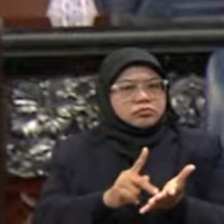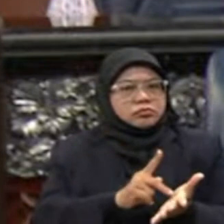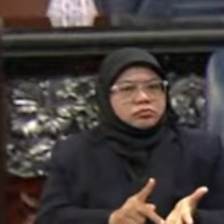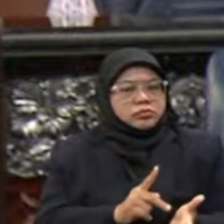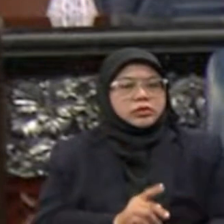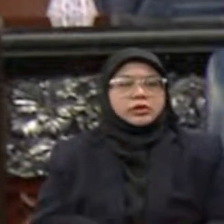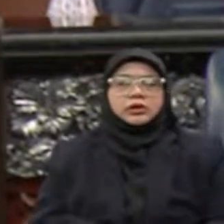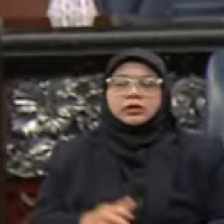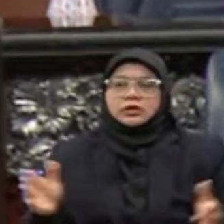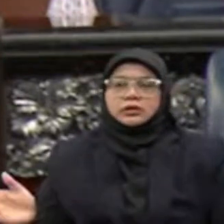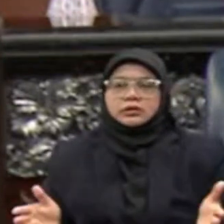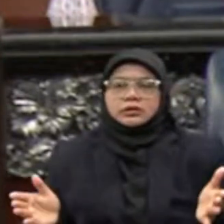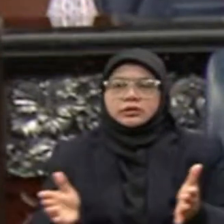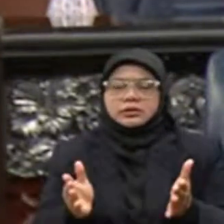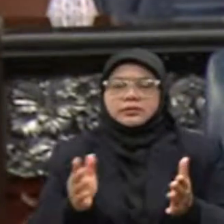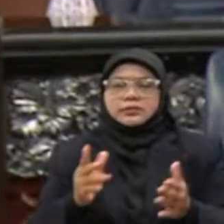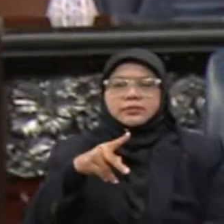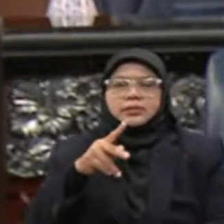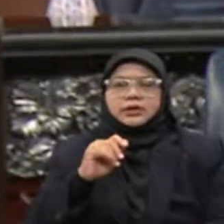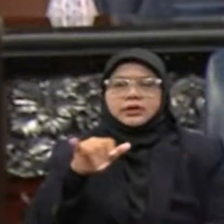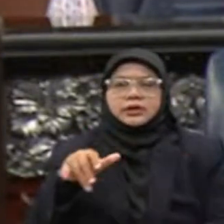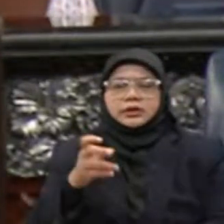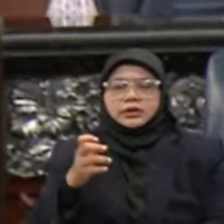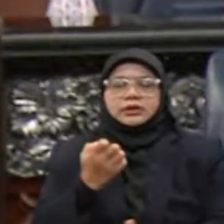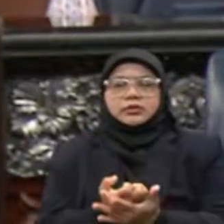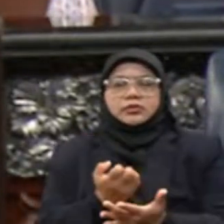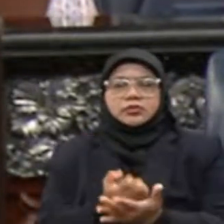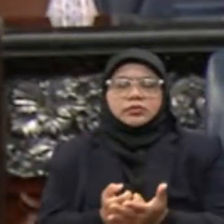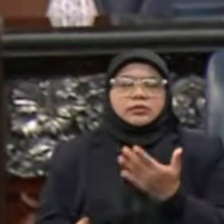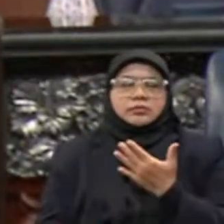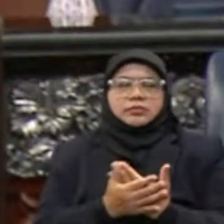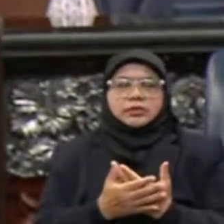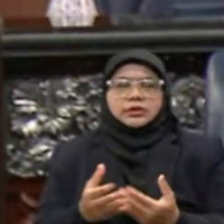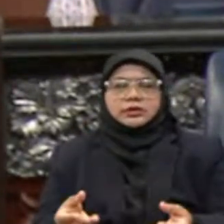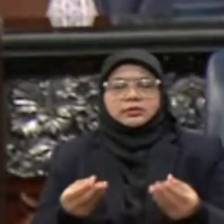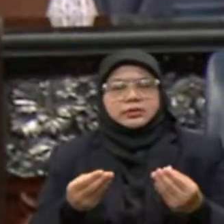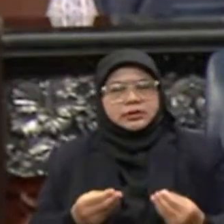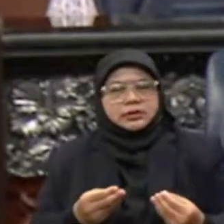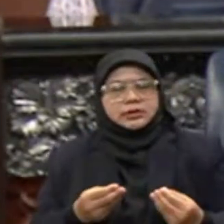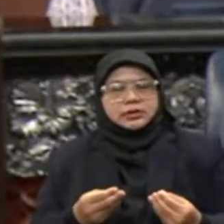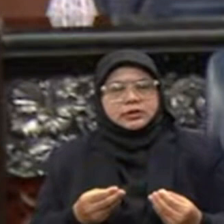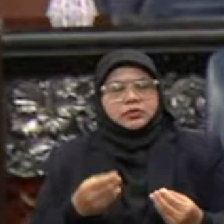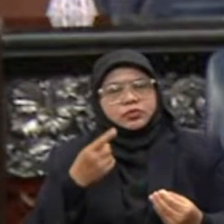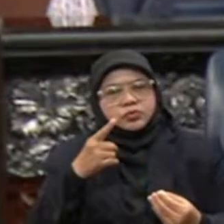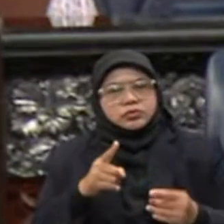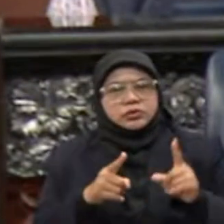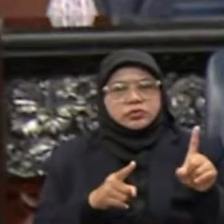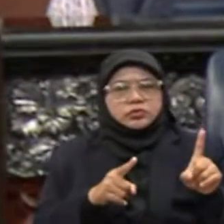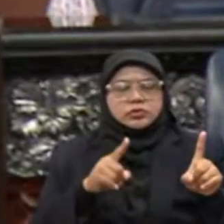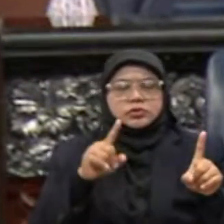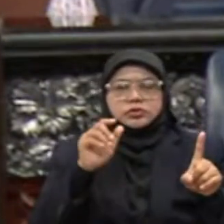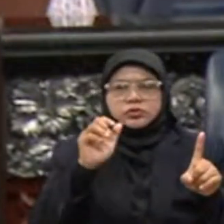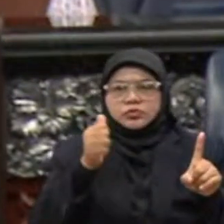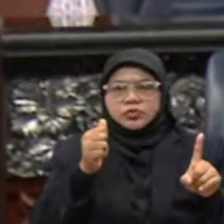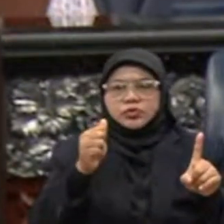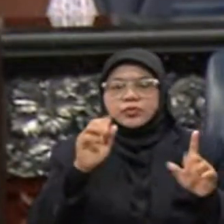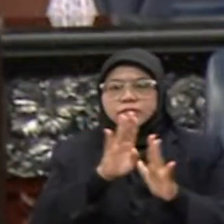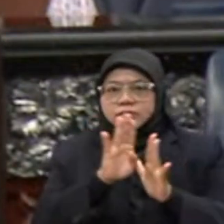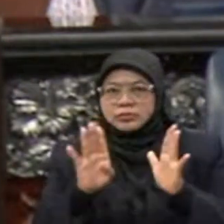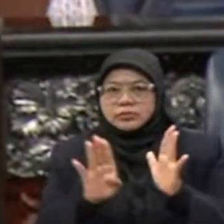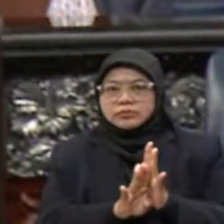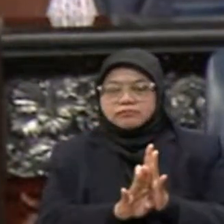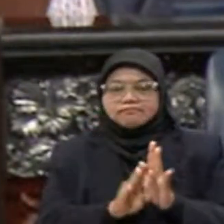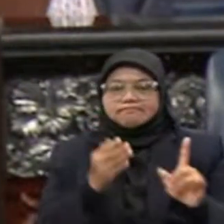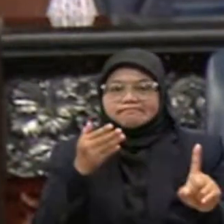package rangsangan dan pemulihan ekonomi dengan suntikan fiskal berjumlah 100 10 billion Ringgit yang